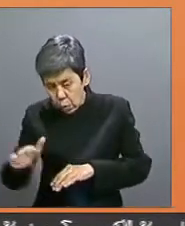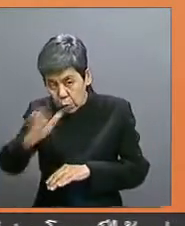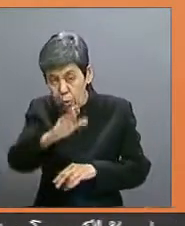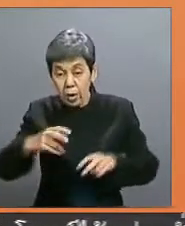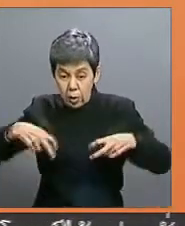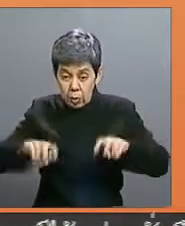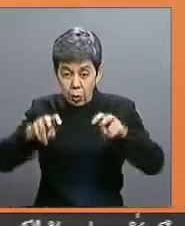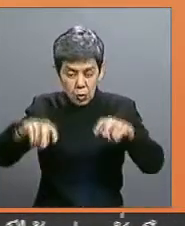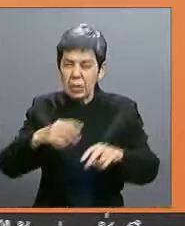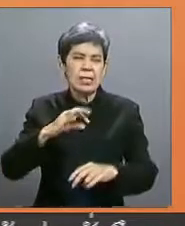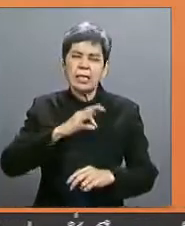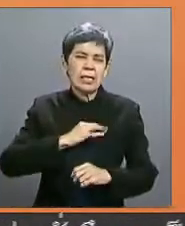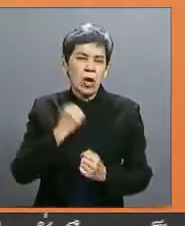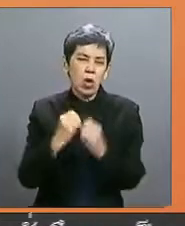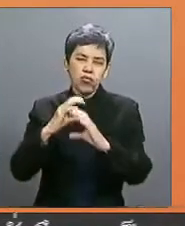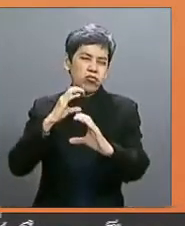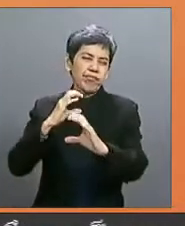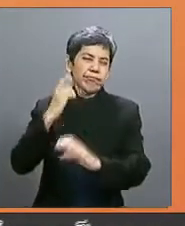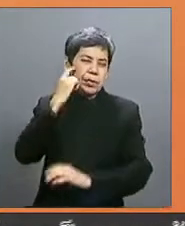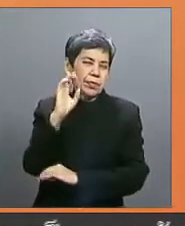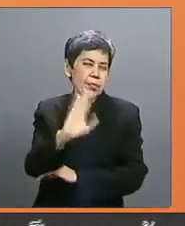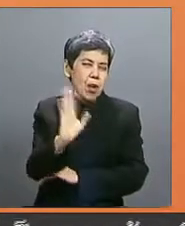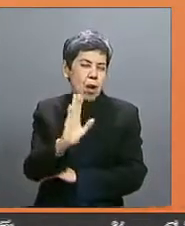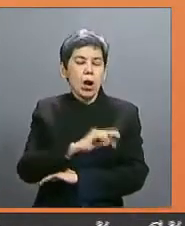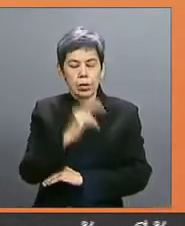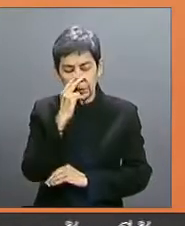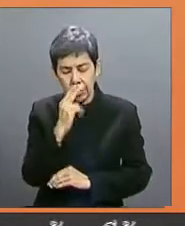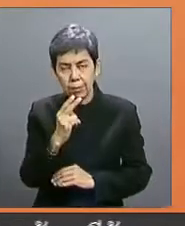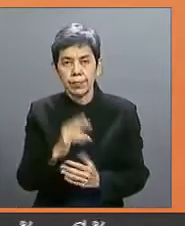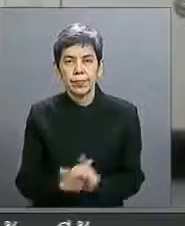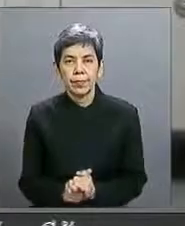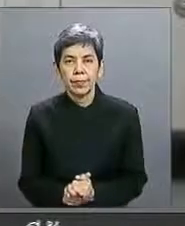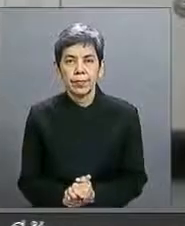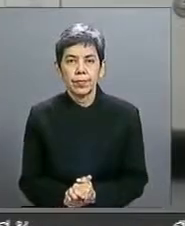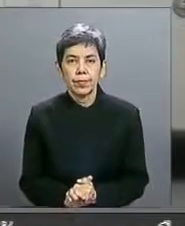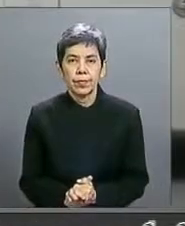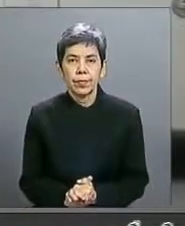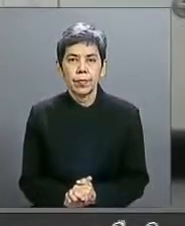อาจไม่เหมาะให้รถบัสขนาดใหญ่ขึ้นครับติดตามได้จากคุณโกวิทบุญธรรมครับ